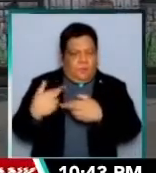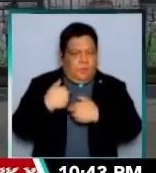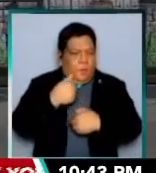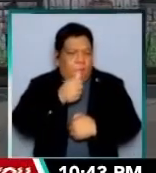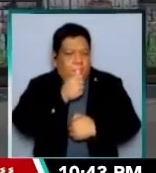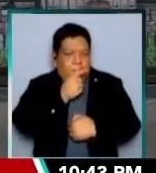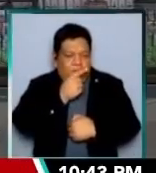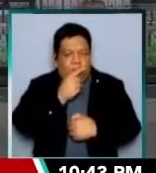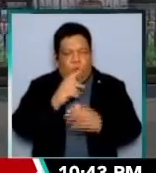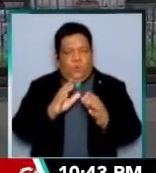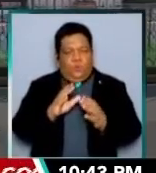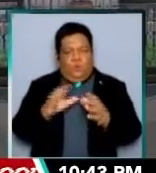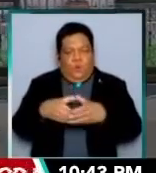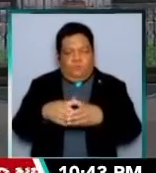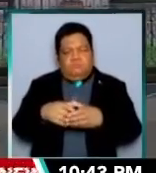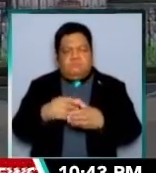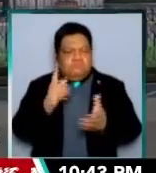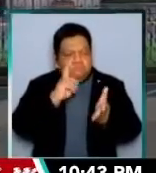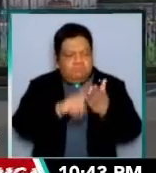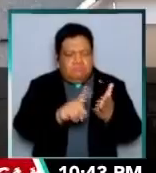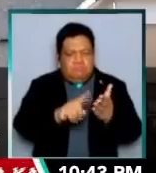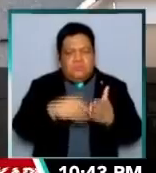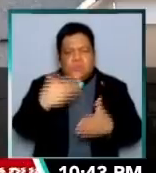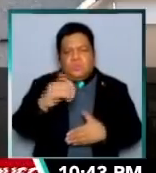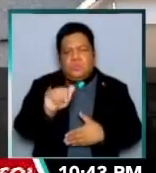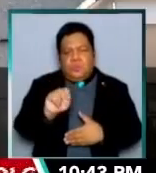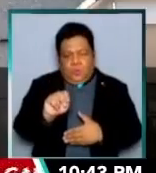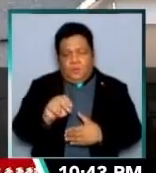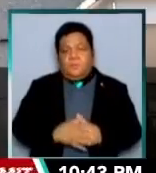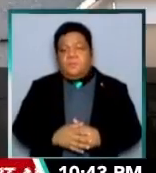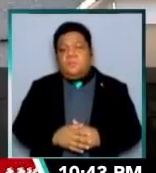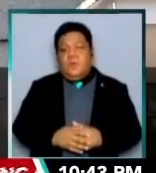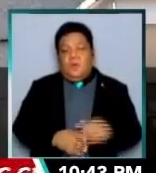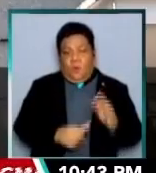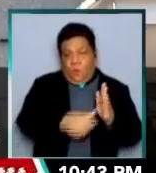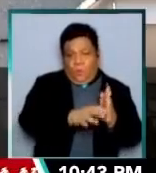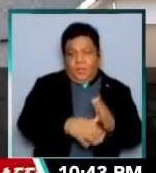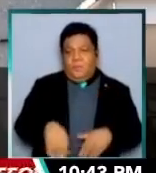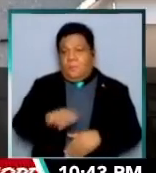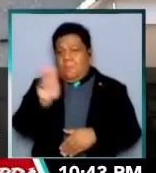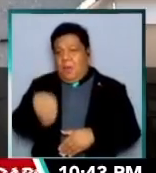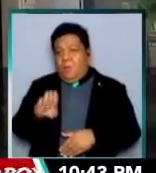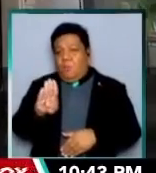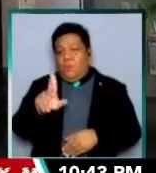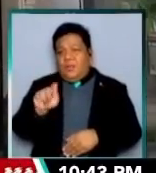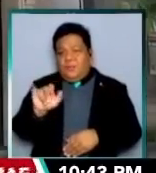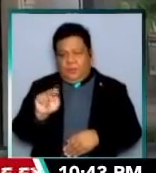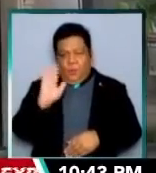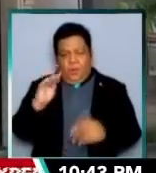sa January 21. Pinahaharap din ang COMELEC at ang Manila Bulletin sa isang clarificatory meeting sa January